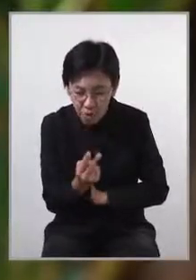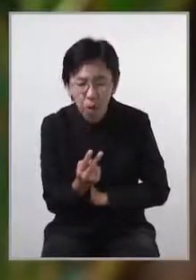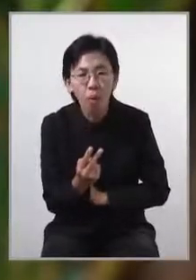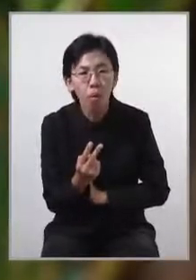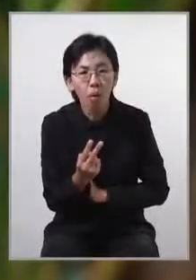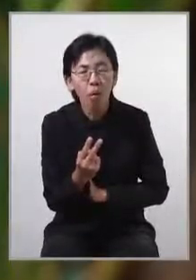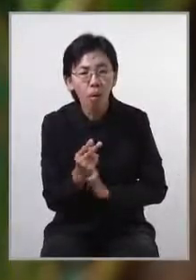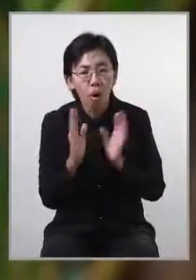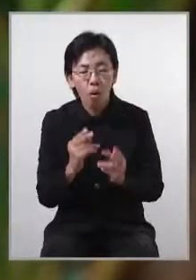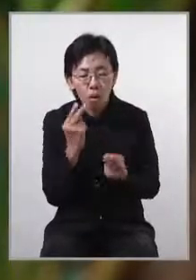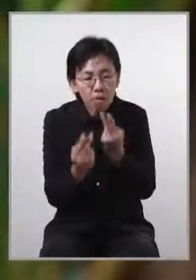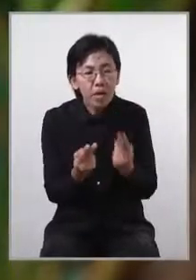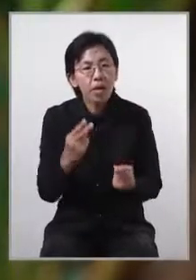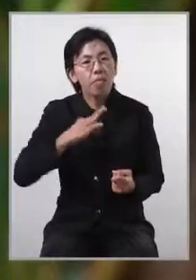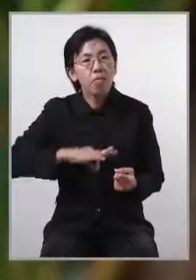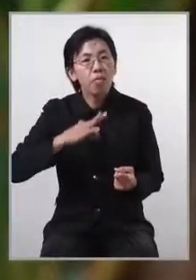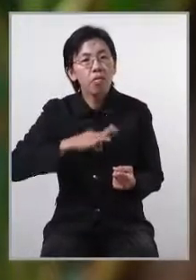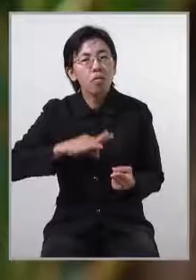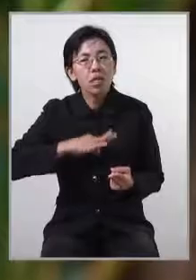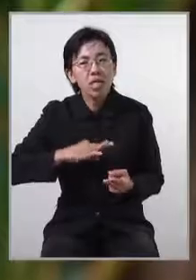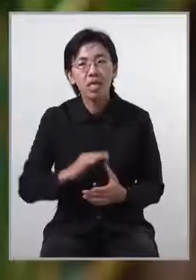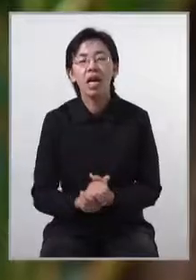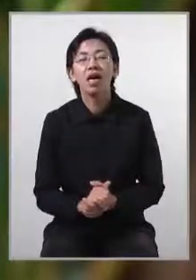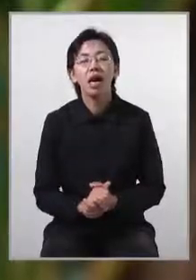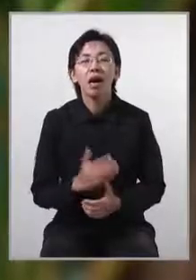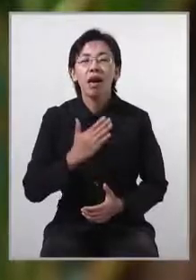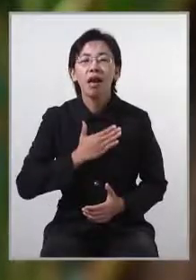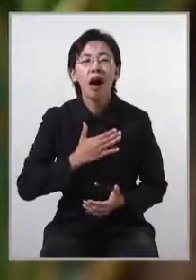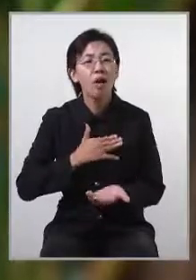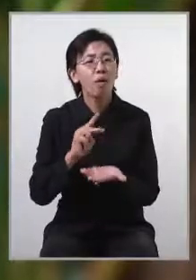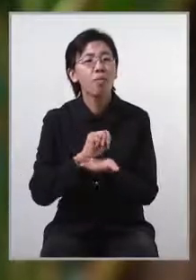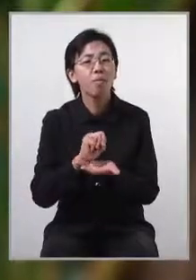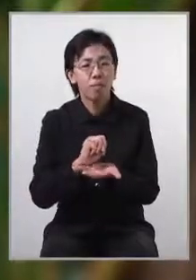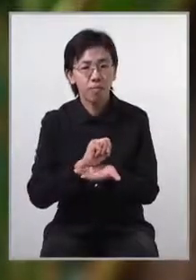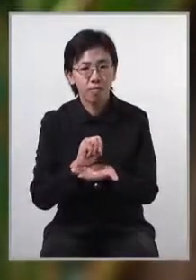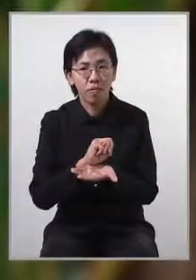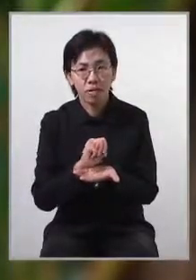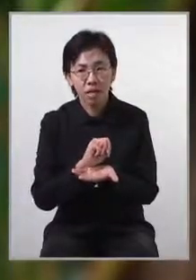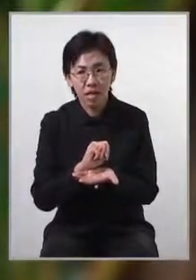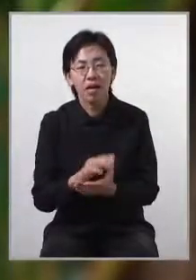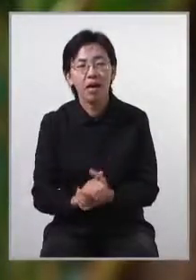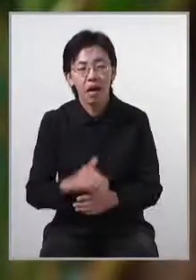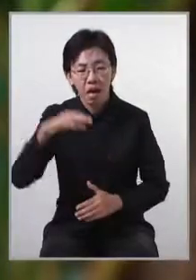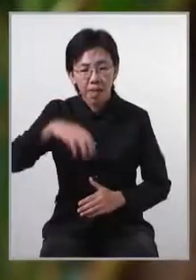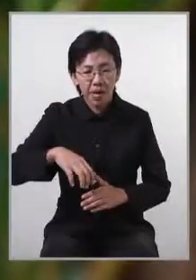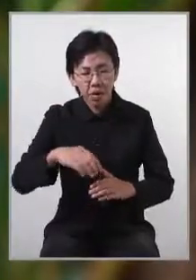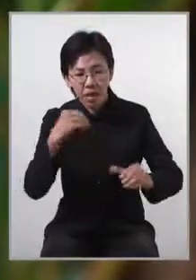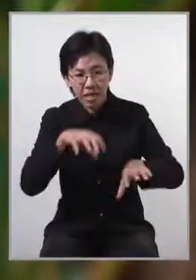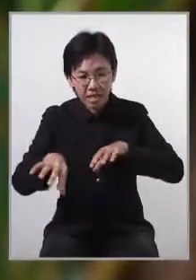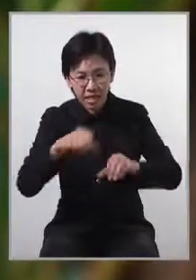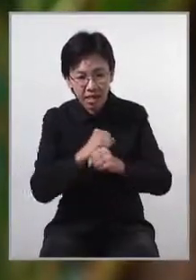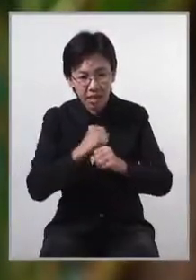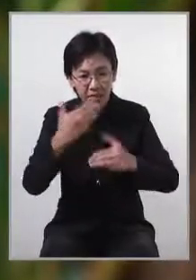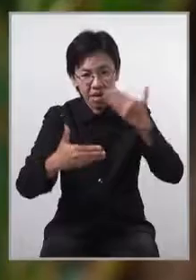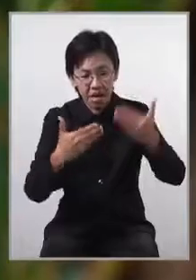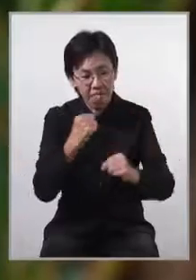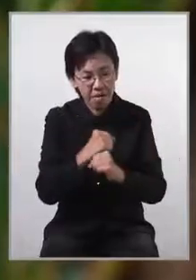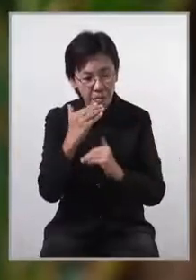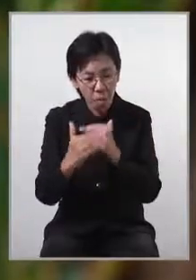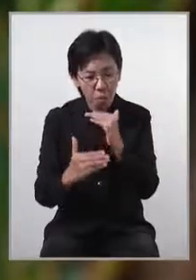เห็นว่าเรานี่เป็นองค์กรที่มีกิจกรรมแล้วก็ประสบความสำ